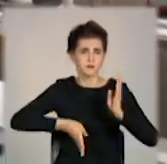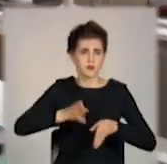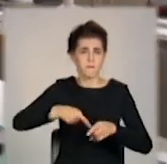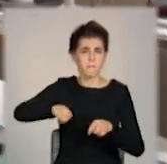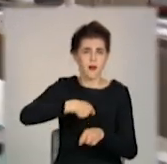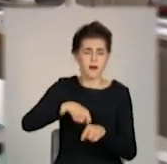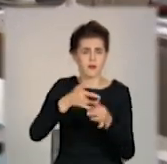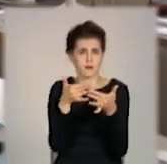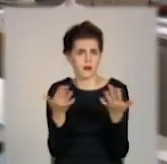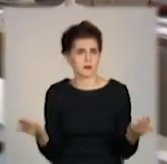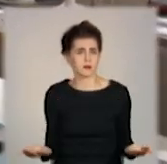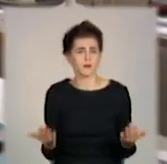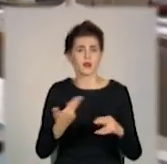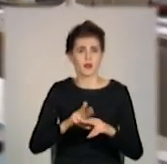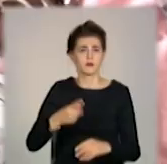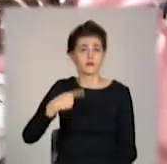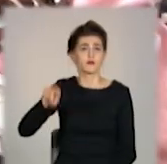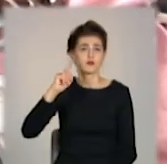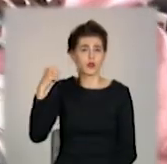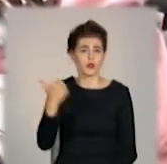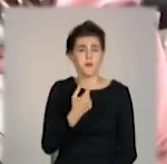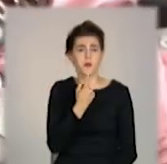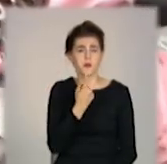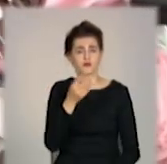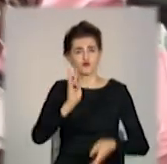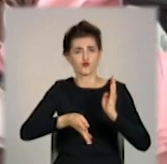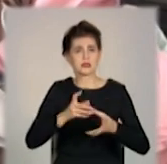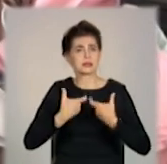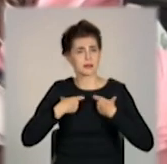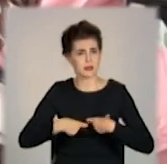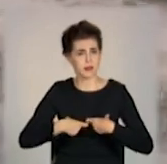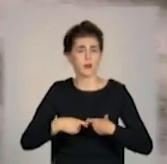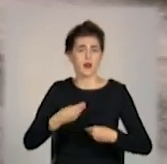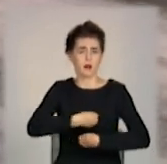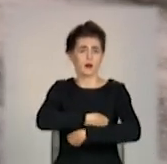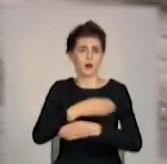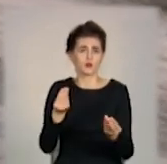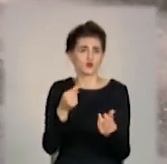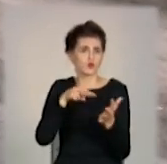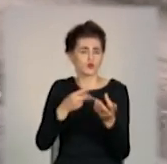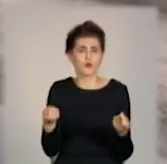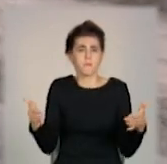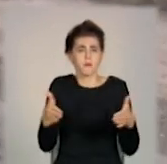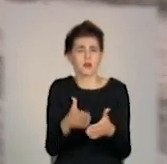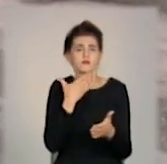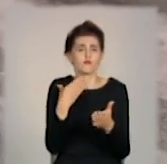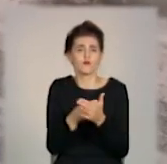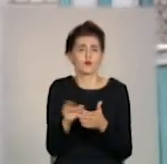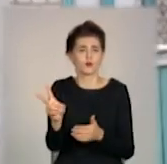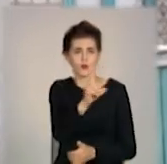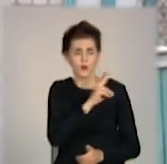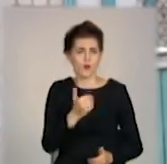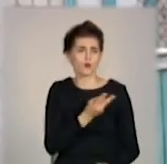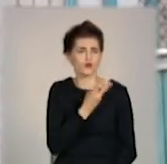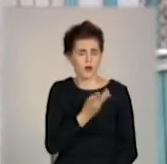бавовна і бязь минулого тижня жінки шили для себе. Односельцям пропонують за собівартістю. Проте навіть так у Бобровому мало